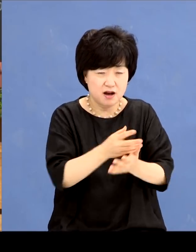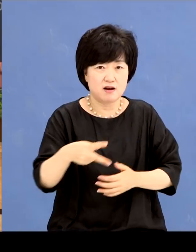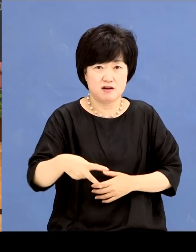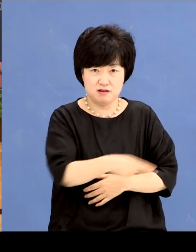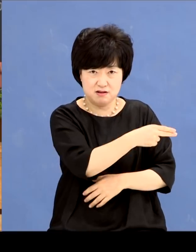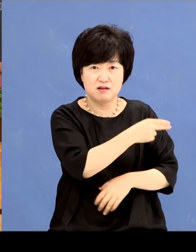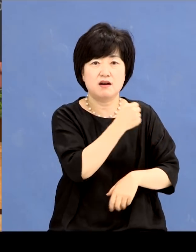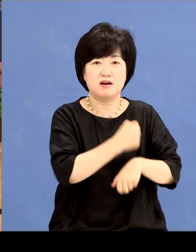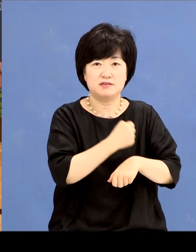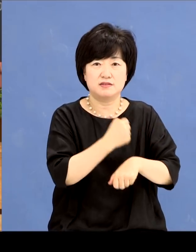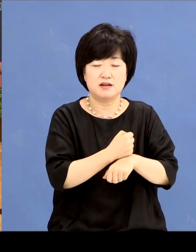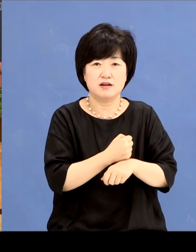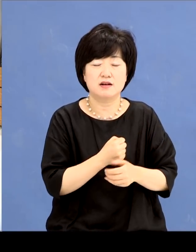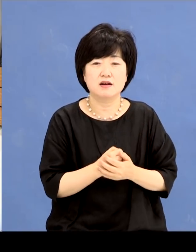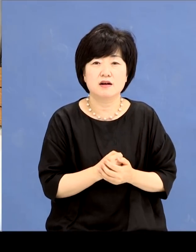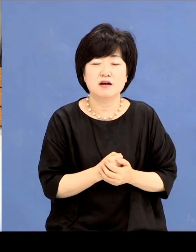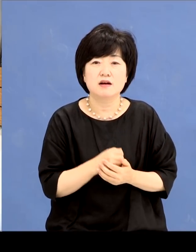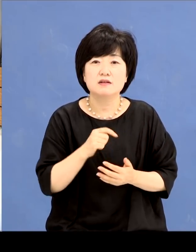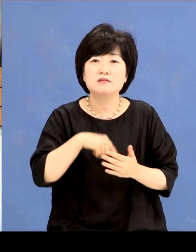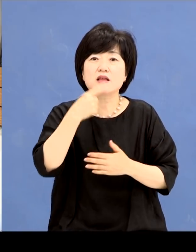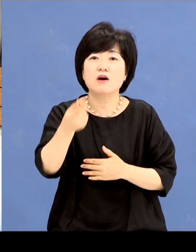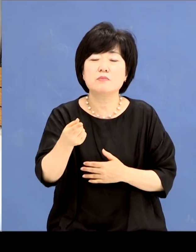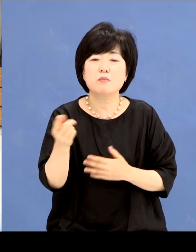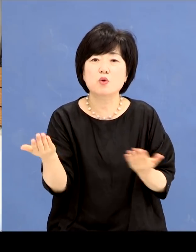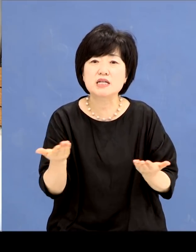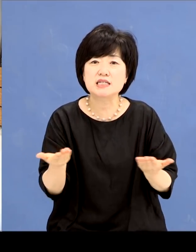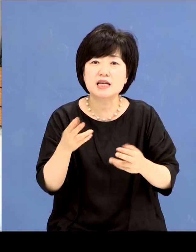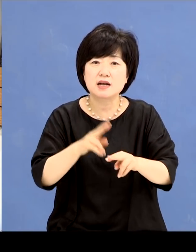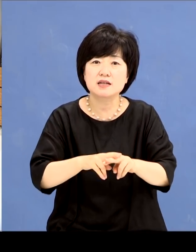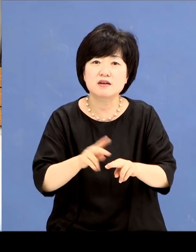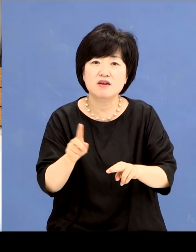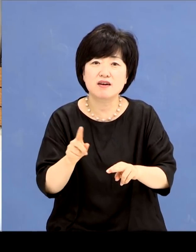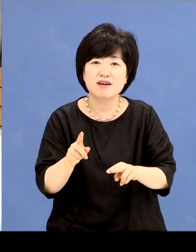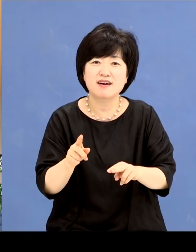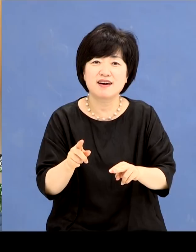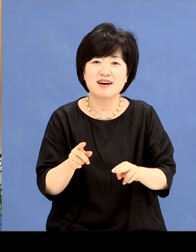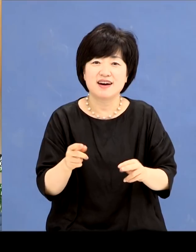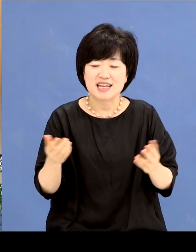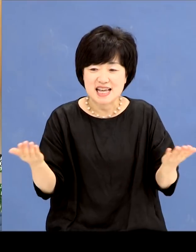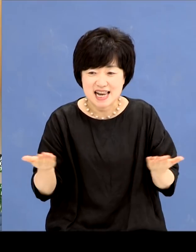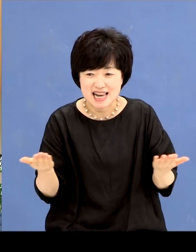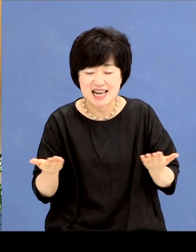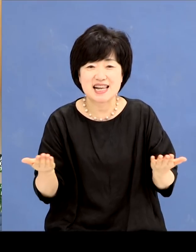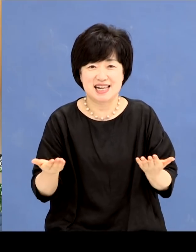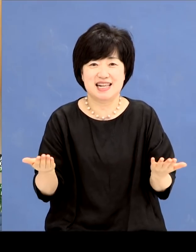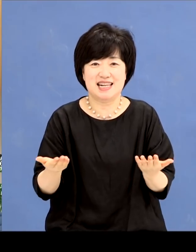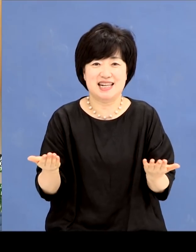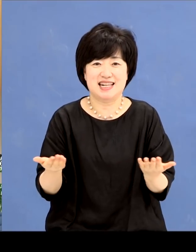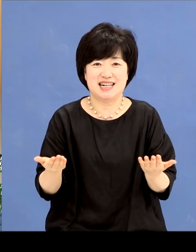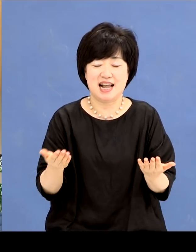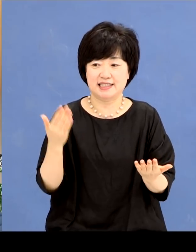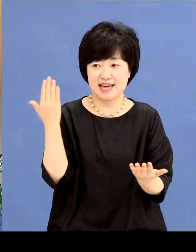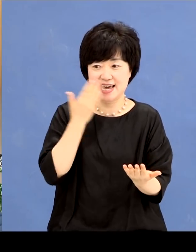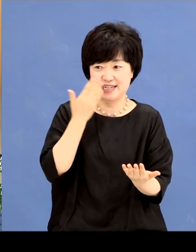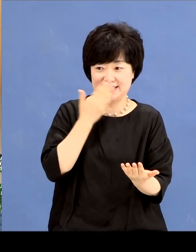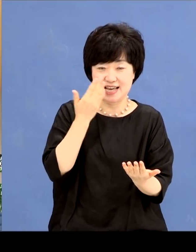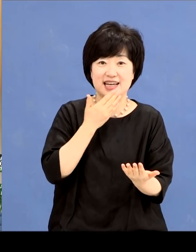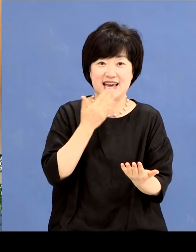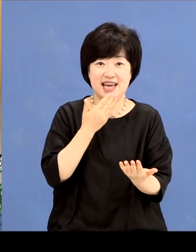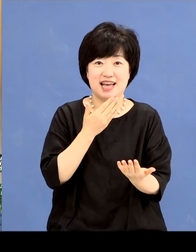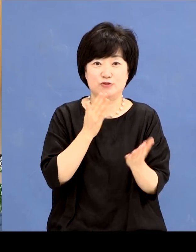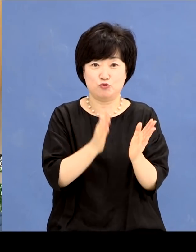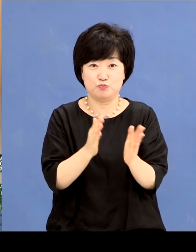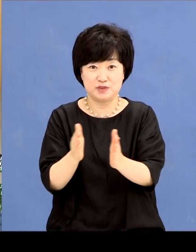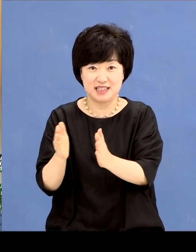한다는 강박이 생기셨겠네요. 네. 노숙생활 하시다가 그다음 뭐 일자리 구하셨어요? 막 시작하려고 하는 이제 깨끗하게